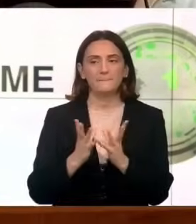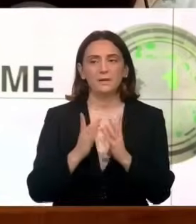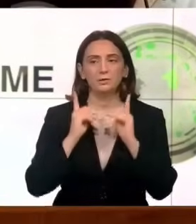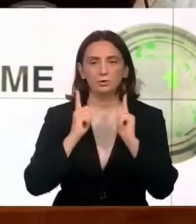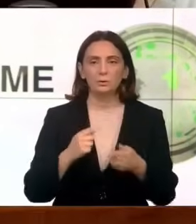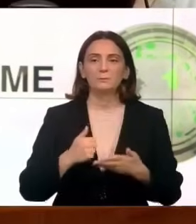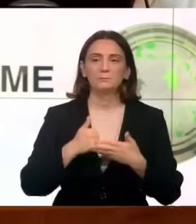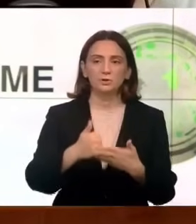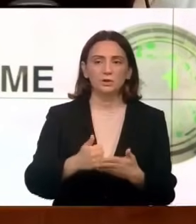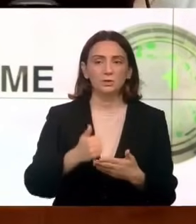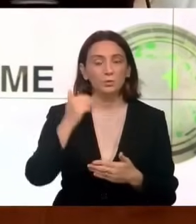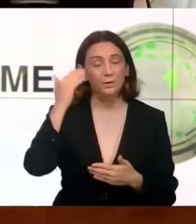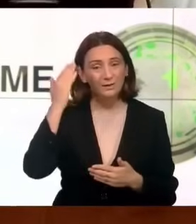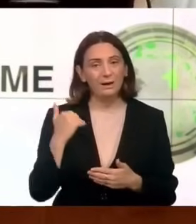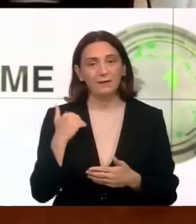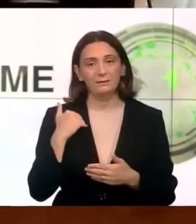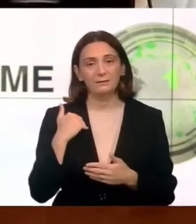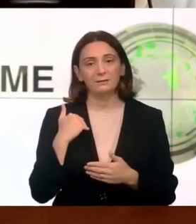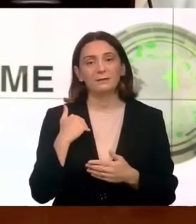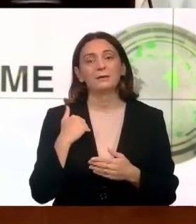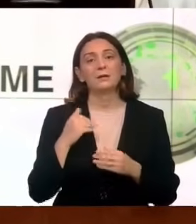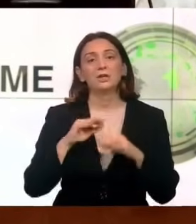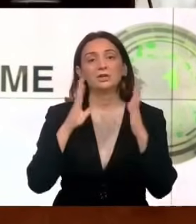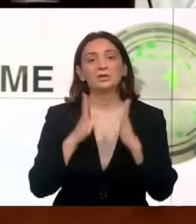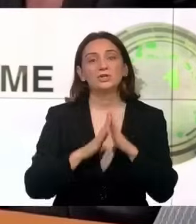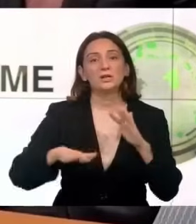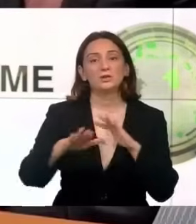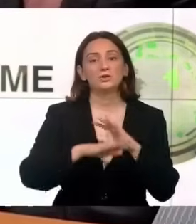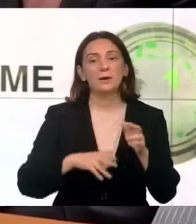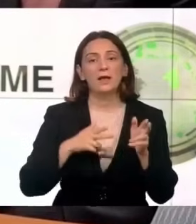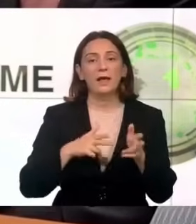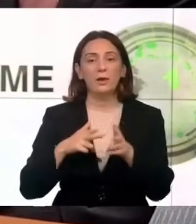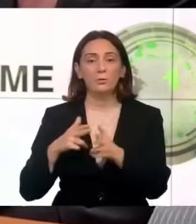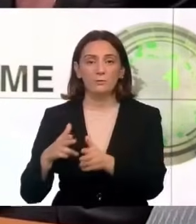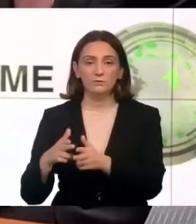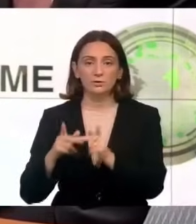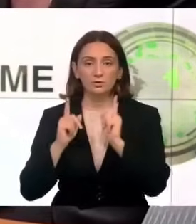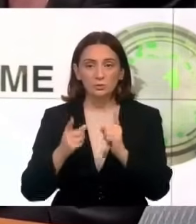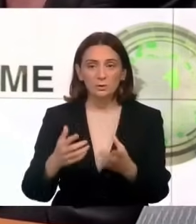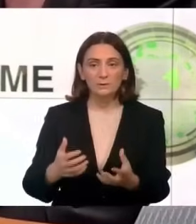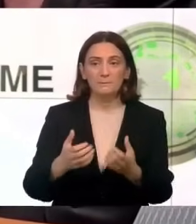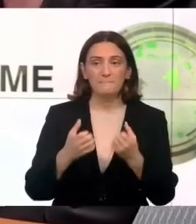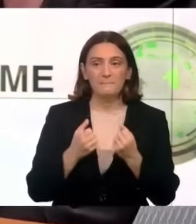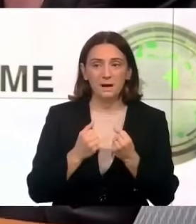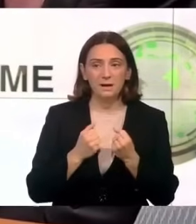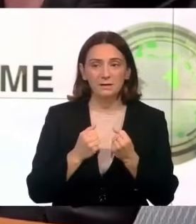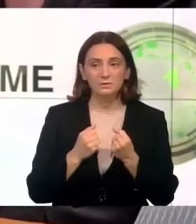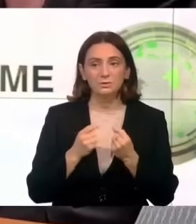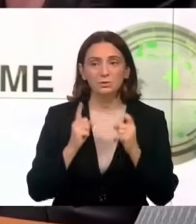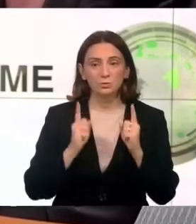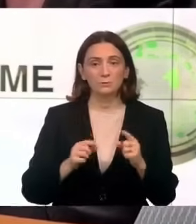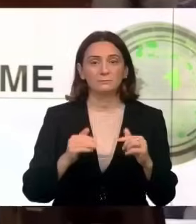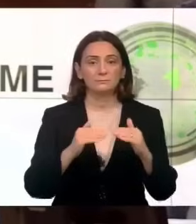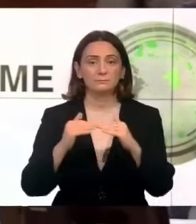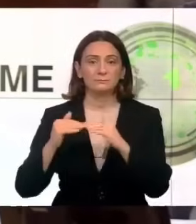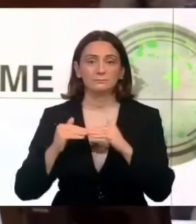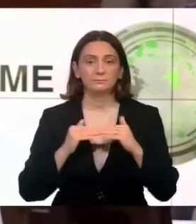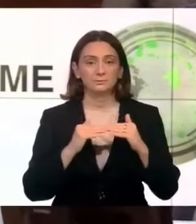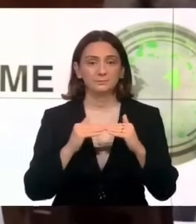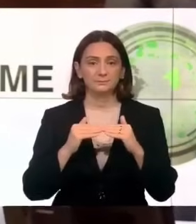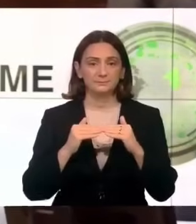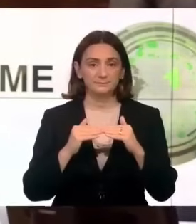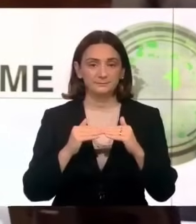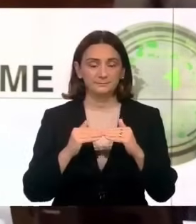pjesëmarrësve në proceset e ndërmjetësimit dhe paqes të jenë gra, me qëllimin përfundimtar për të arritur barazinë gjinore,